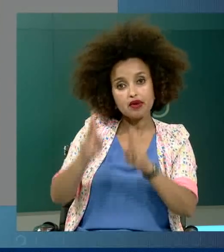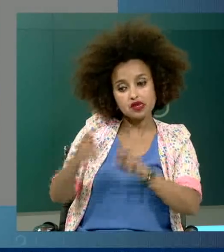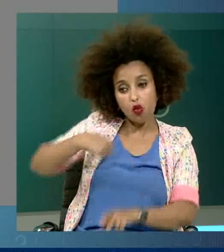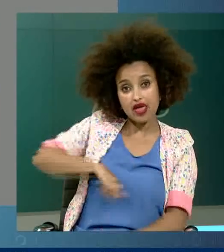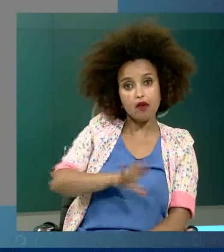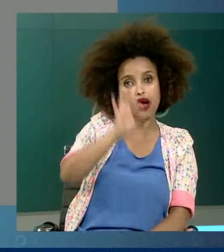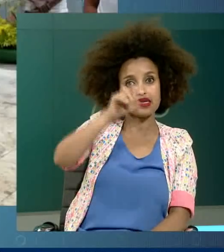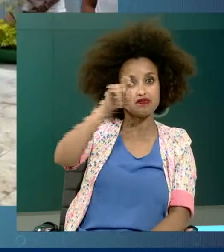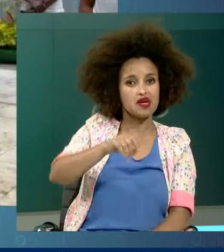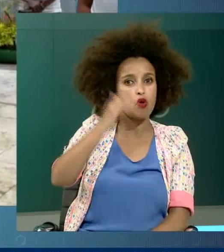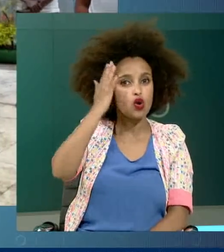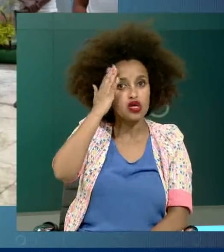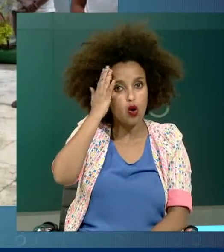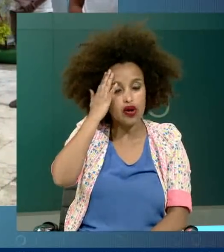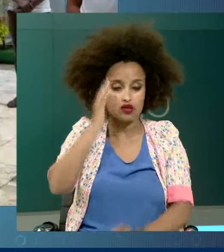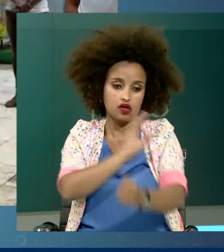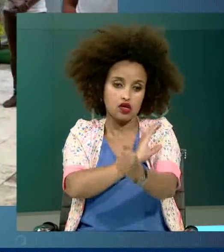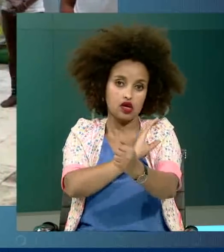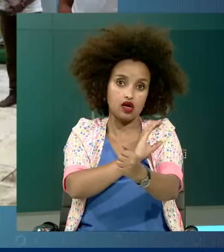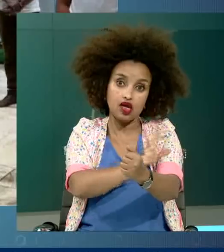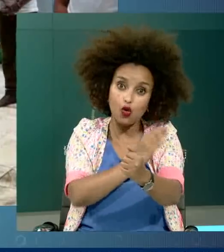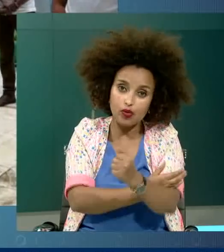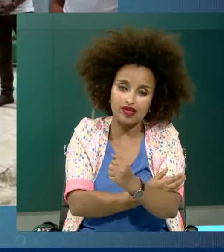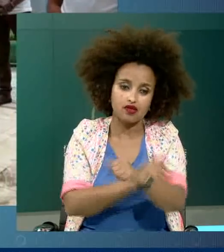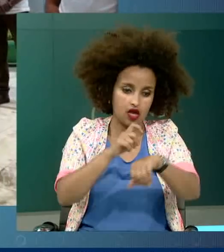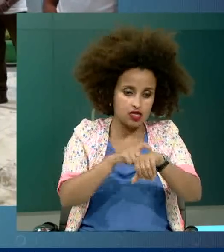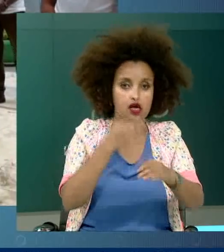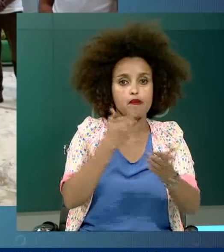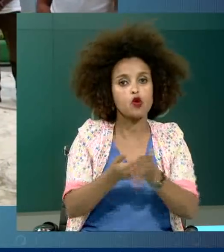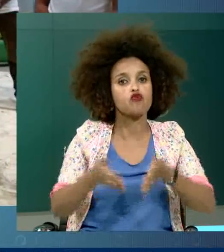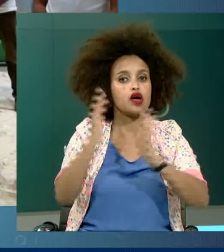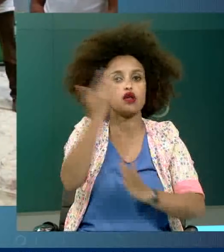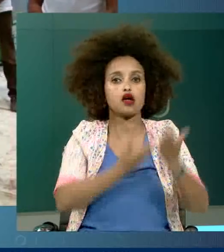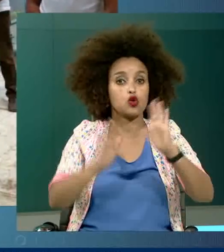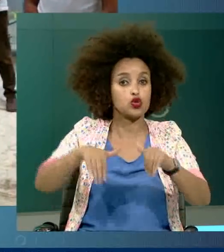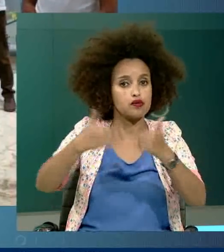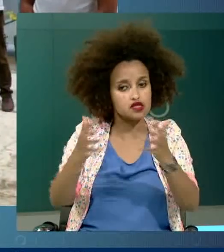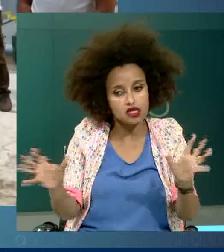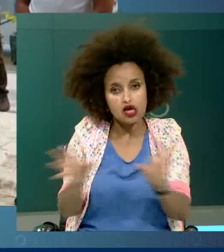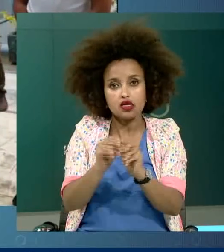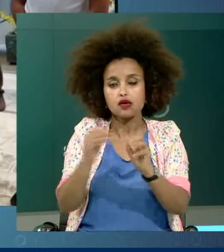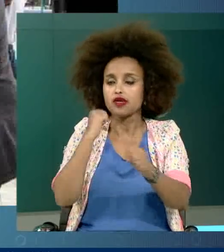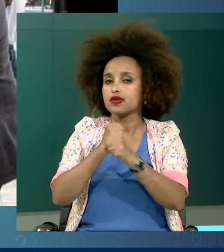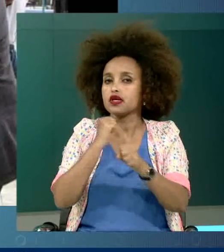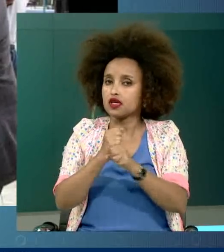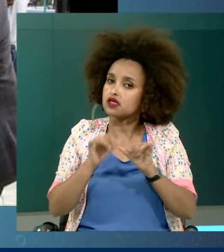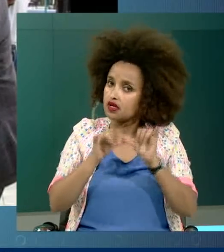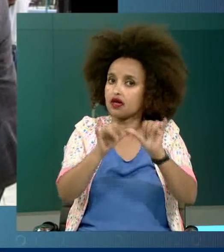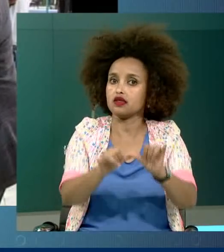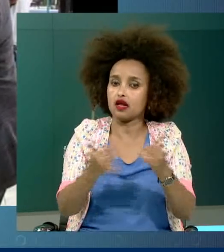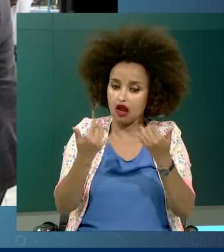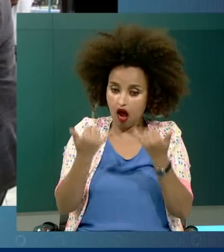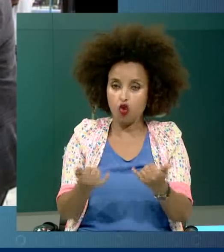ማግኘት የሚገባውን የእውቀት የጉልበት የጊዜ የበጎ ፈቃድ አገልግሎት ለመስጠት ተሰባስበን እየሰራ ነው የምንገኘው። እንግዲህ አሁን